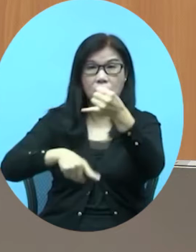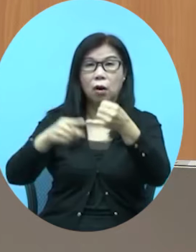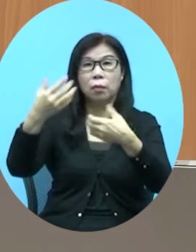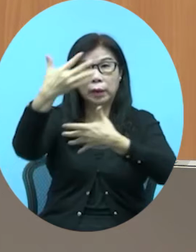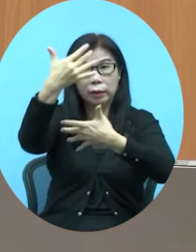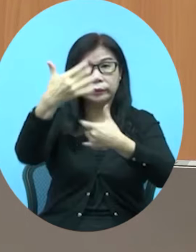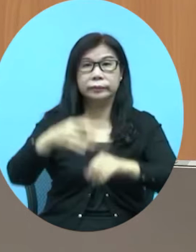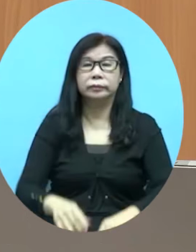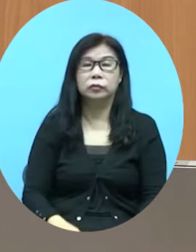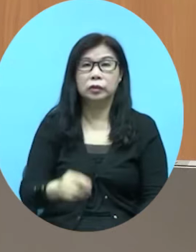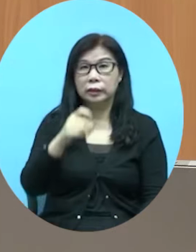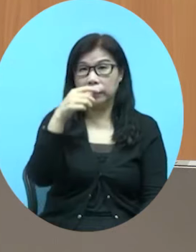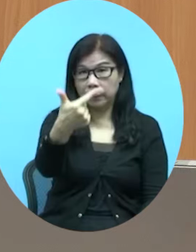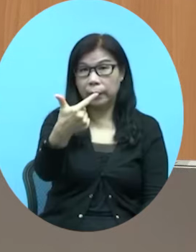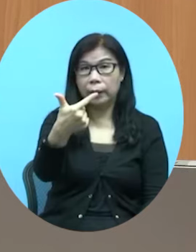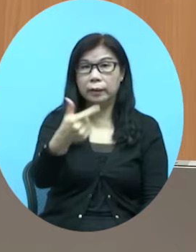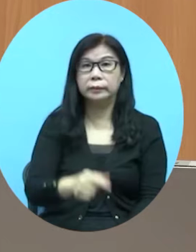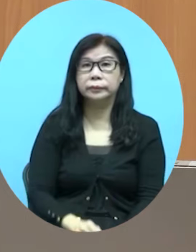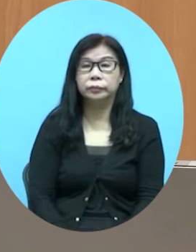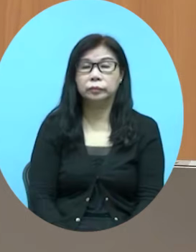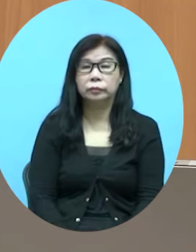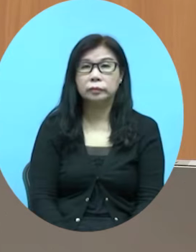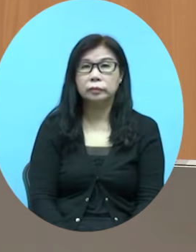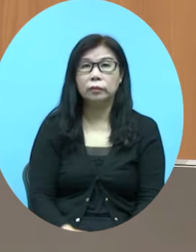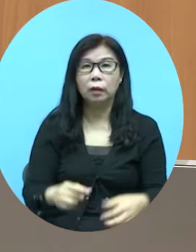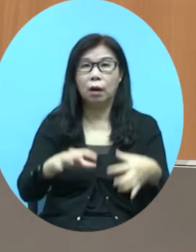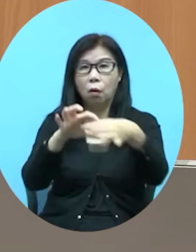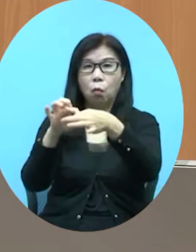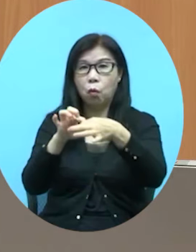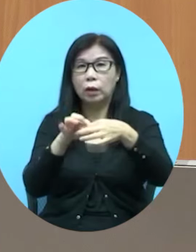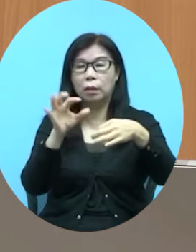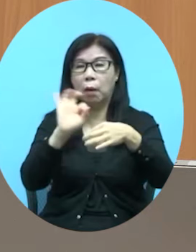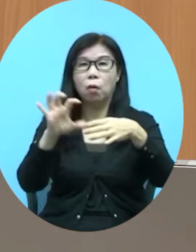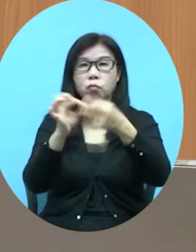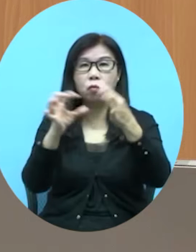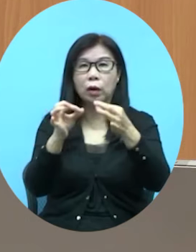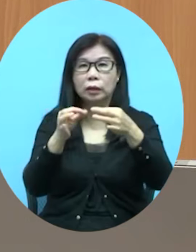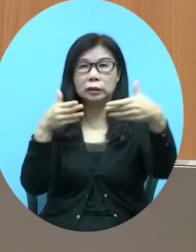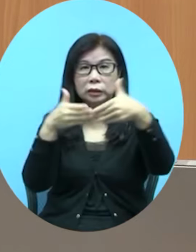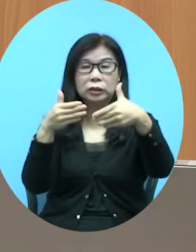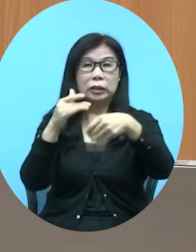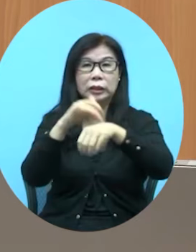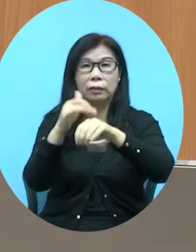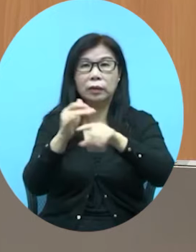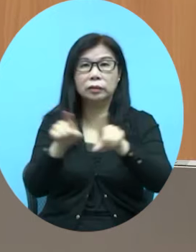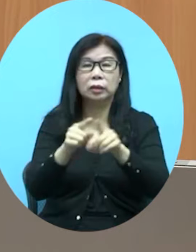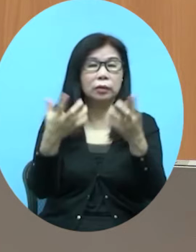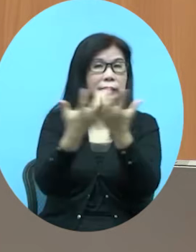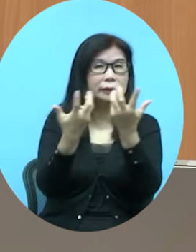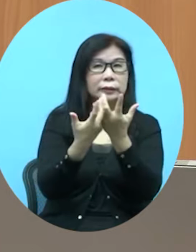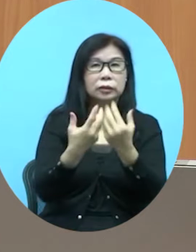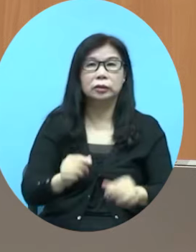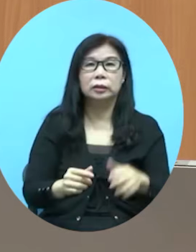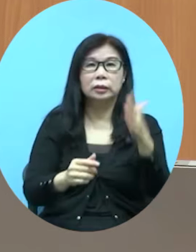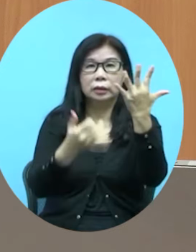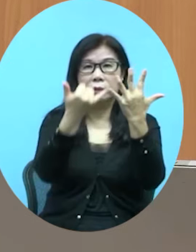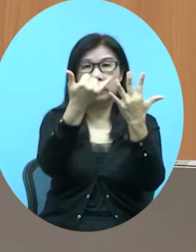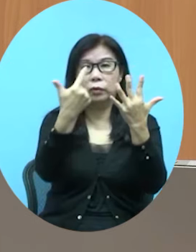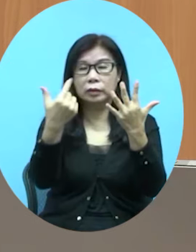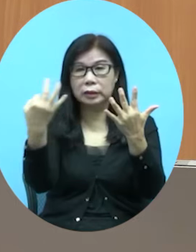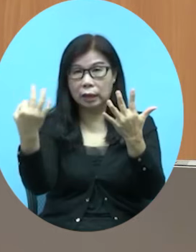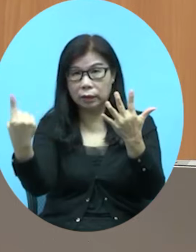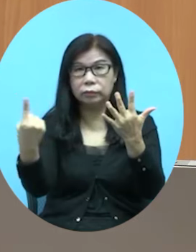那八位没有源头过我我再读一次的数目5631